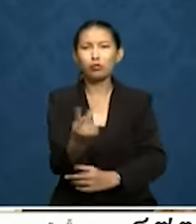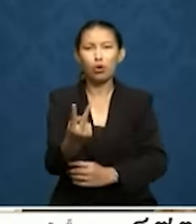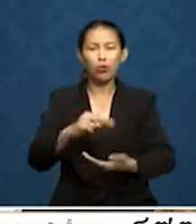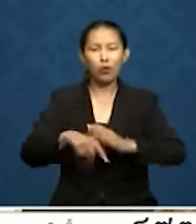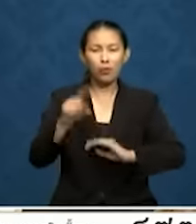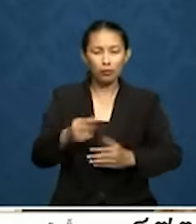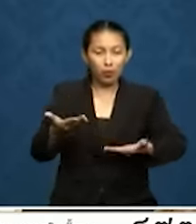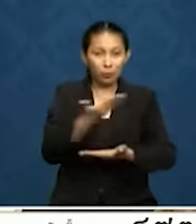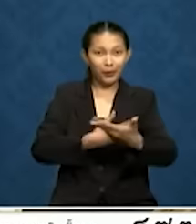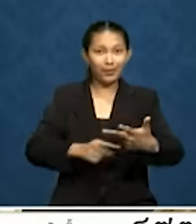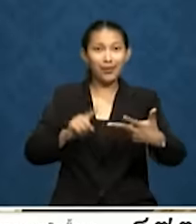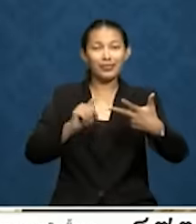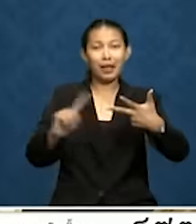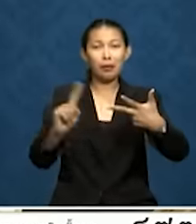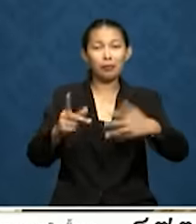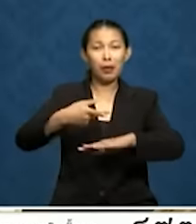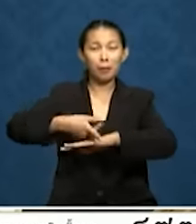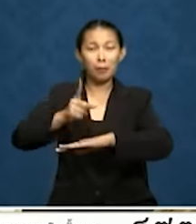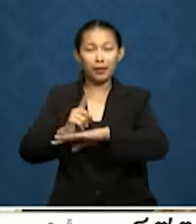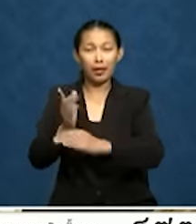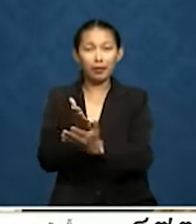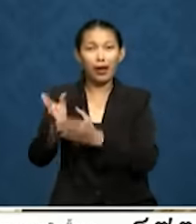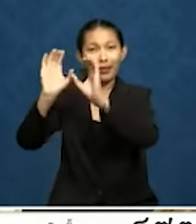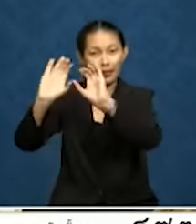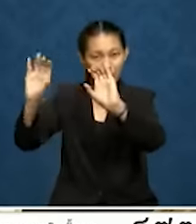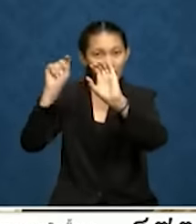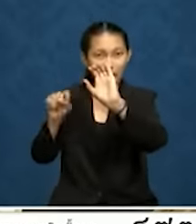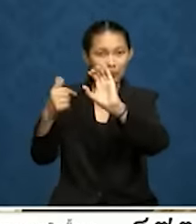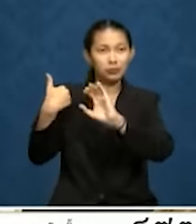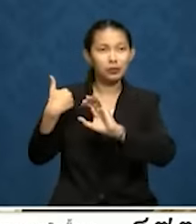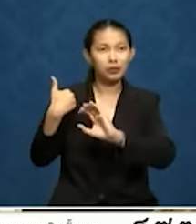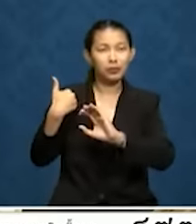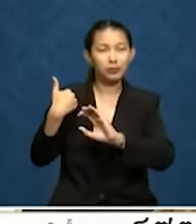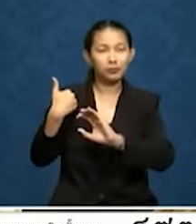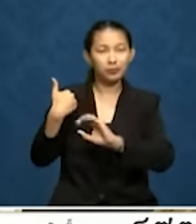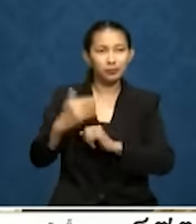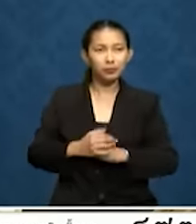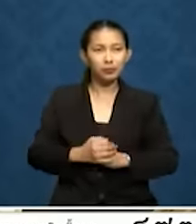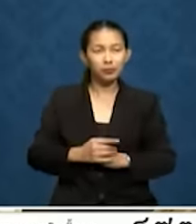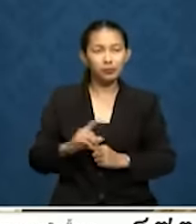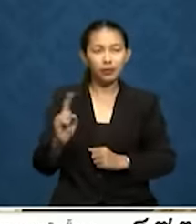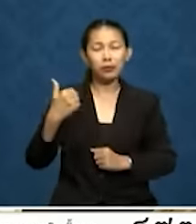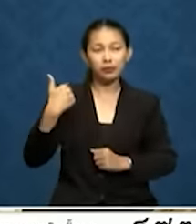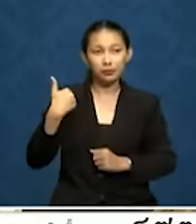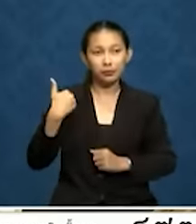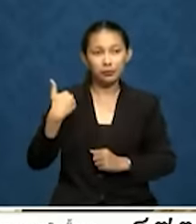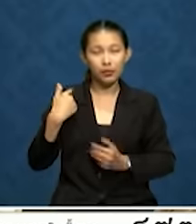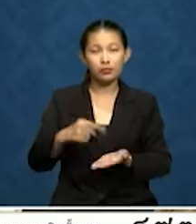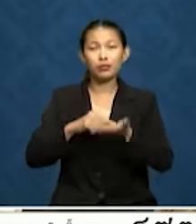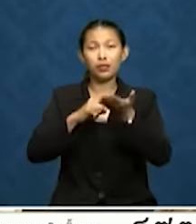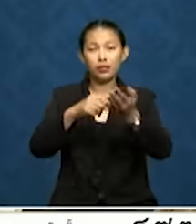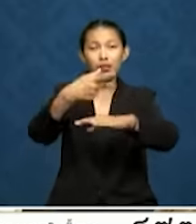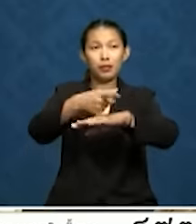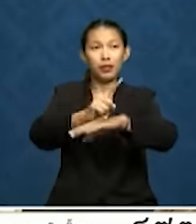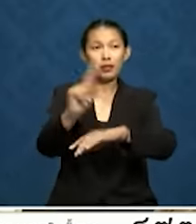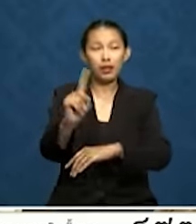ข้อพิจารณาที่3ที่ท่านประธานวิปฝ่ายรัฐบาลนะครับท่านประธานวิปท่านวิสุทธ์นะครับได้กรุณานำเรียนต่อท่านประธานว่